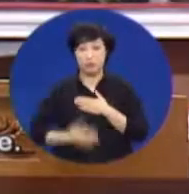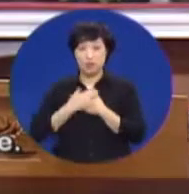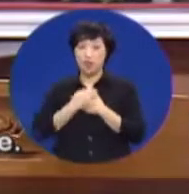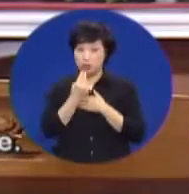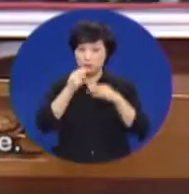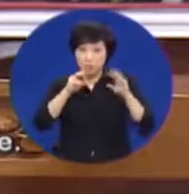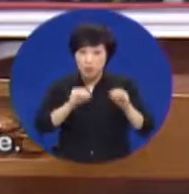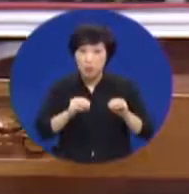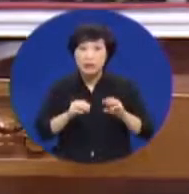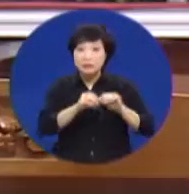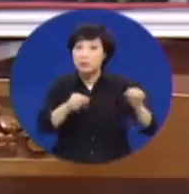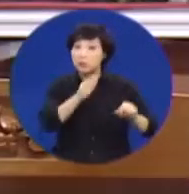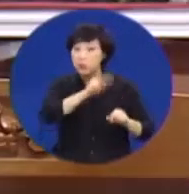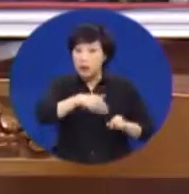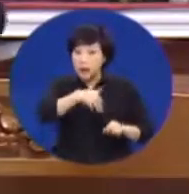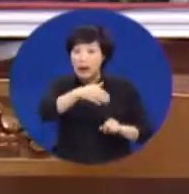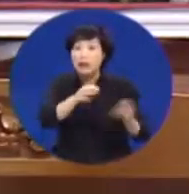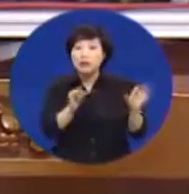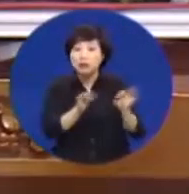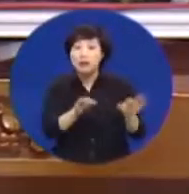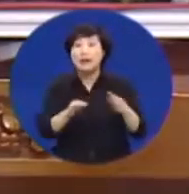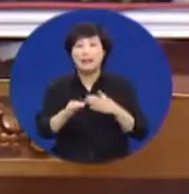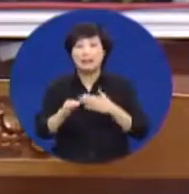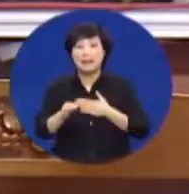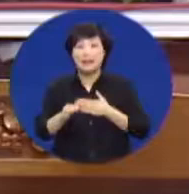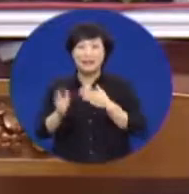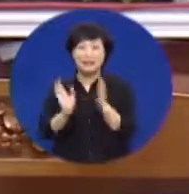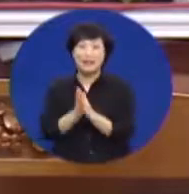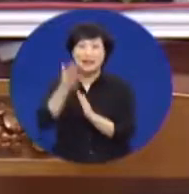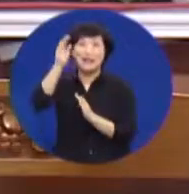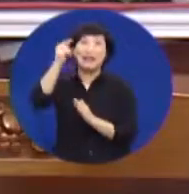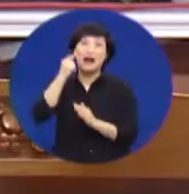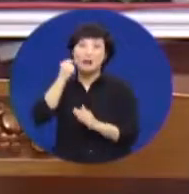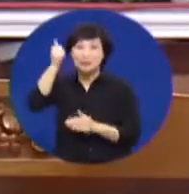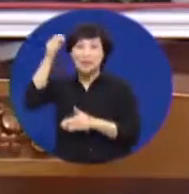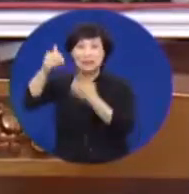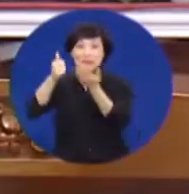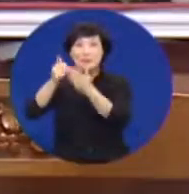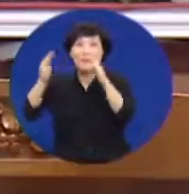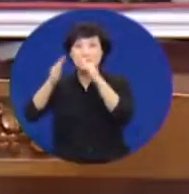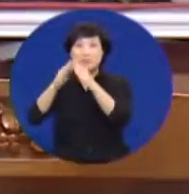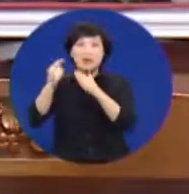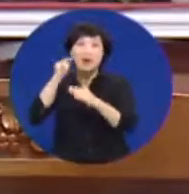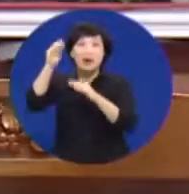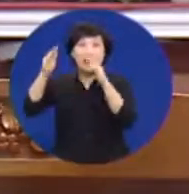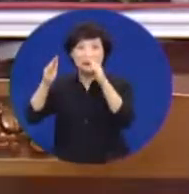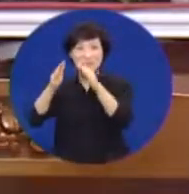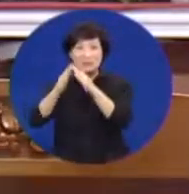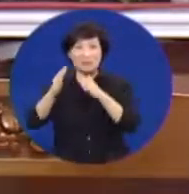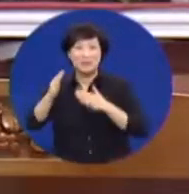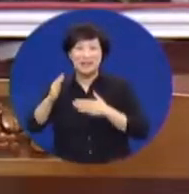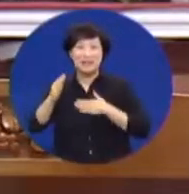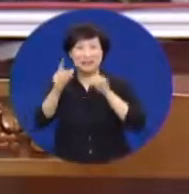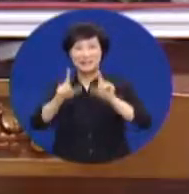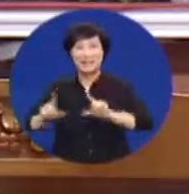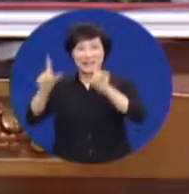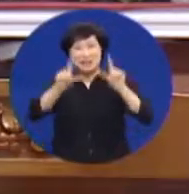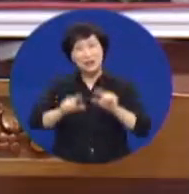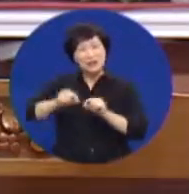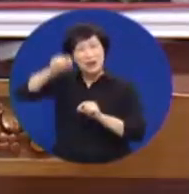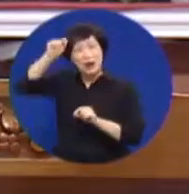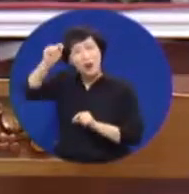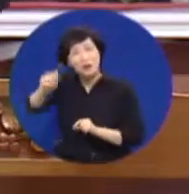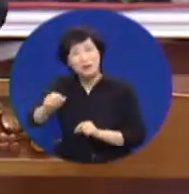흙덩어리로 돌아가는 순간에 찬란한 아버지 집의 영광의 집에서 영원히 살